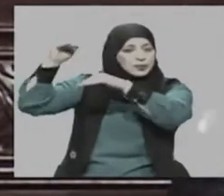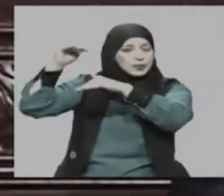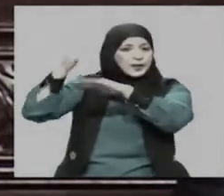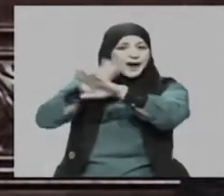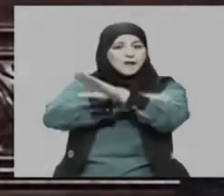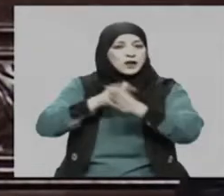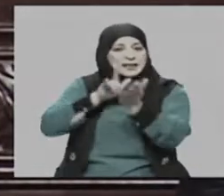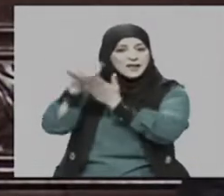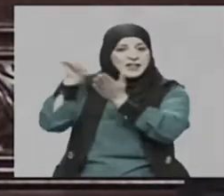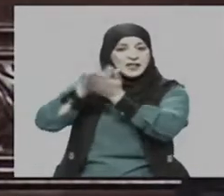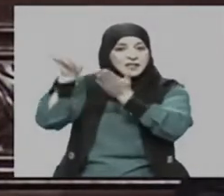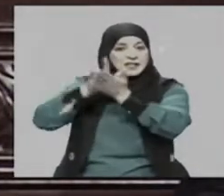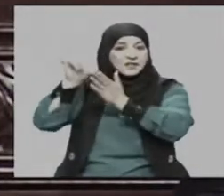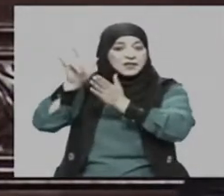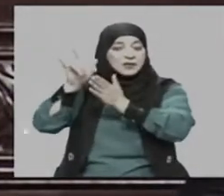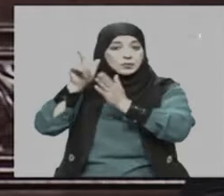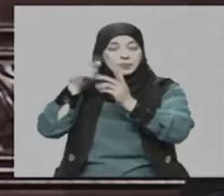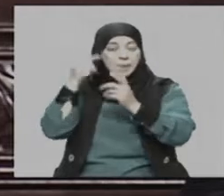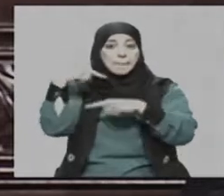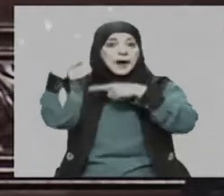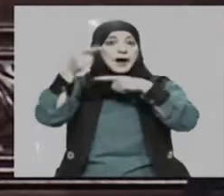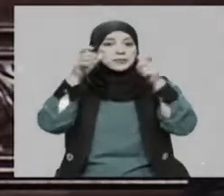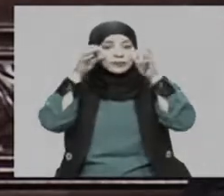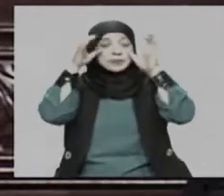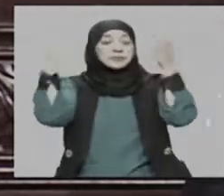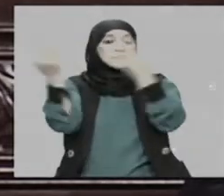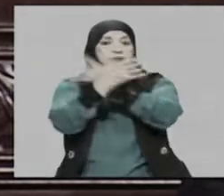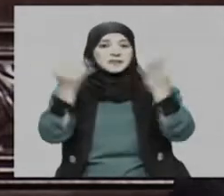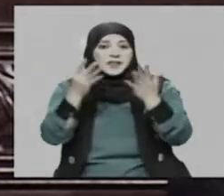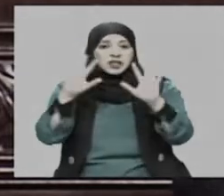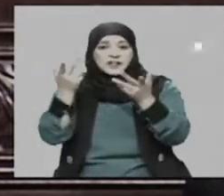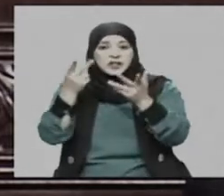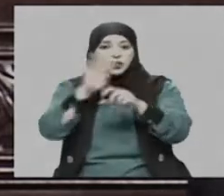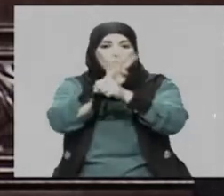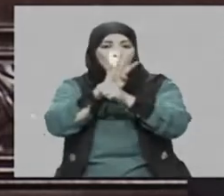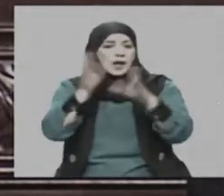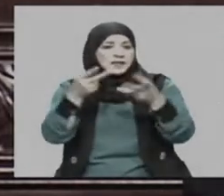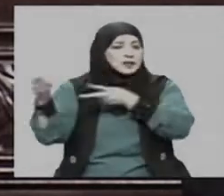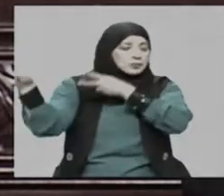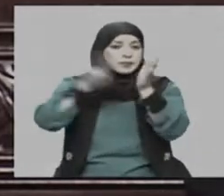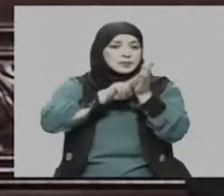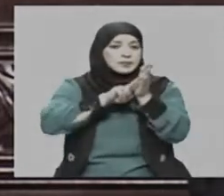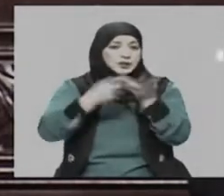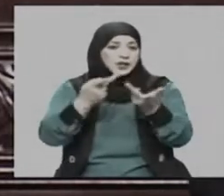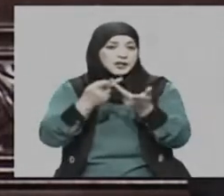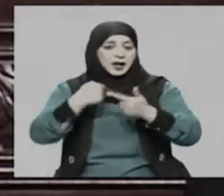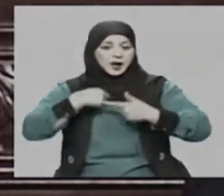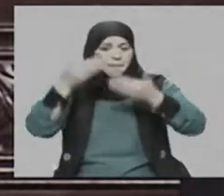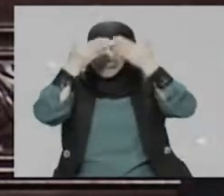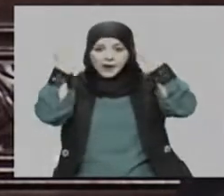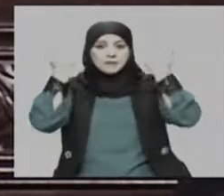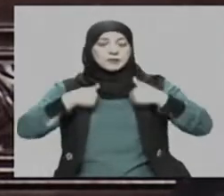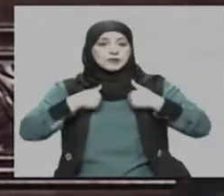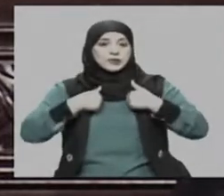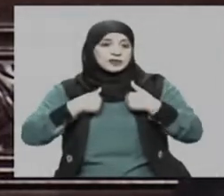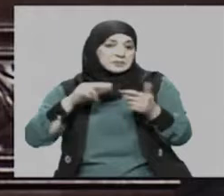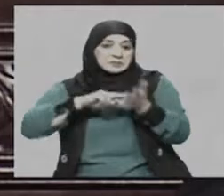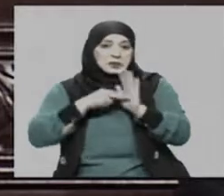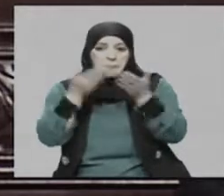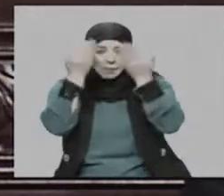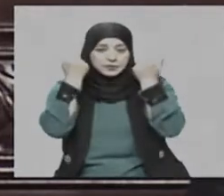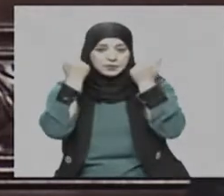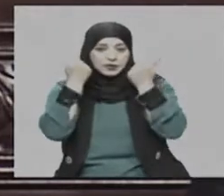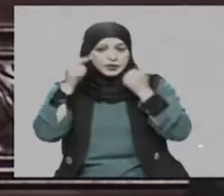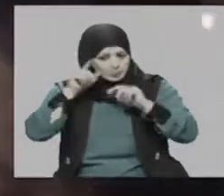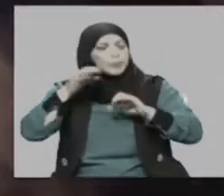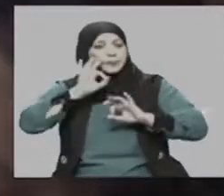مسافرين وتفاجئوا بهذوما باش نروحوا بكم، ما نعرفوش، ما كناش نعرفوا كيفاش، اما قلنا باش